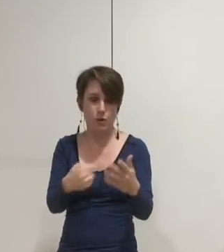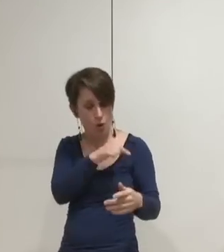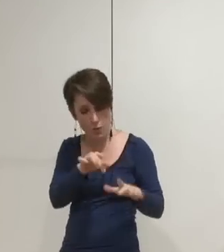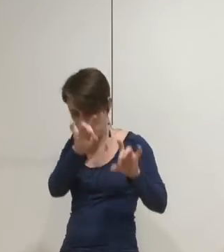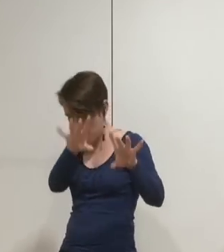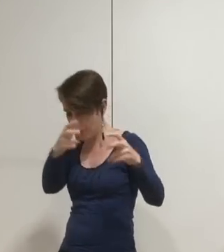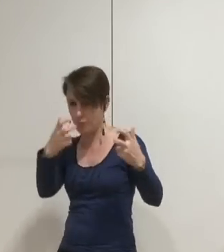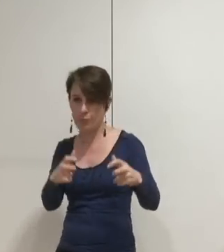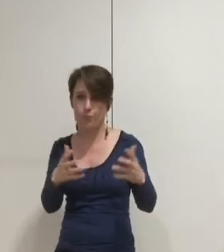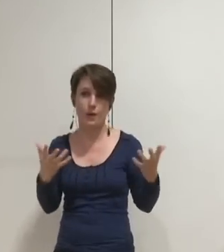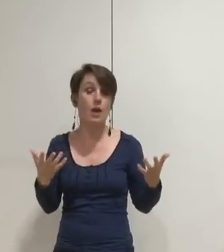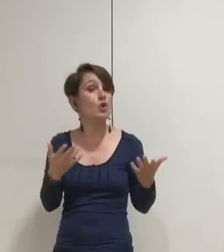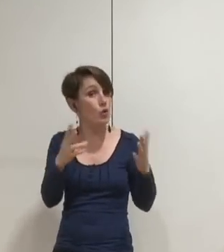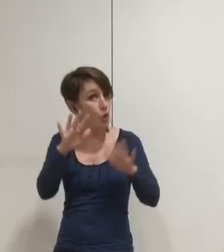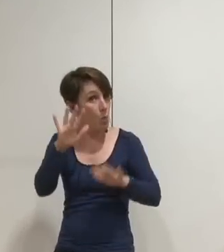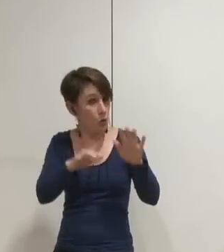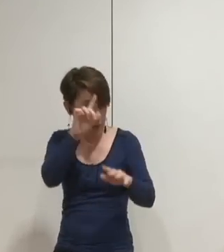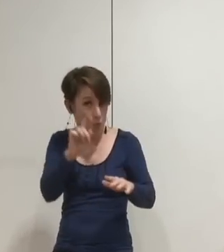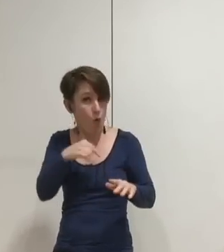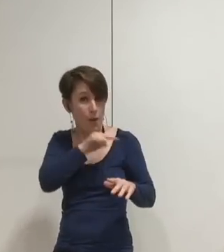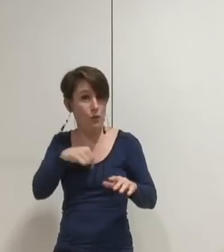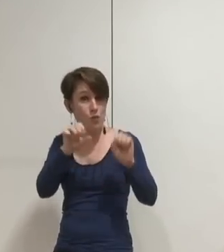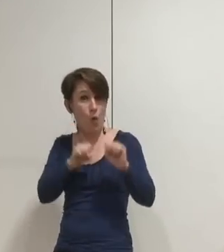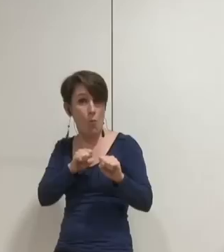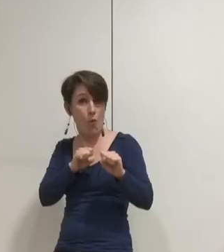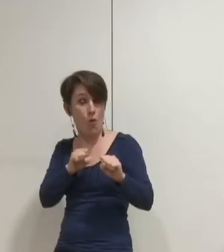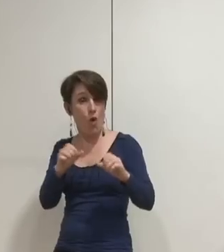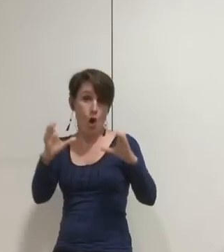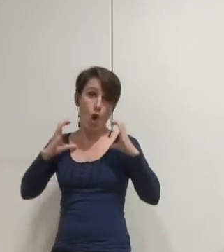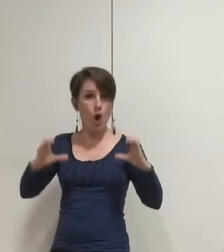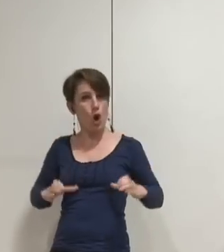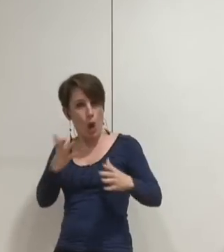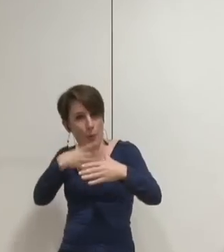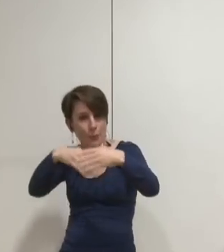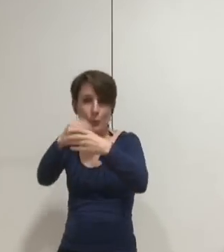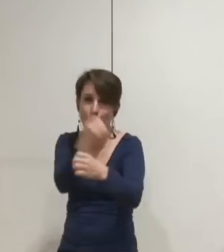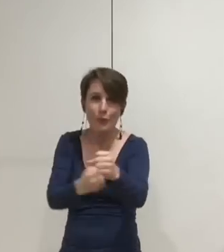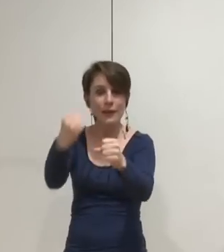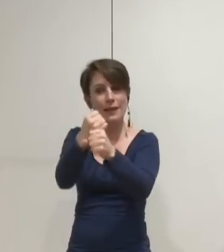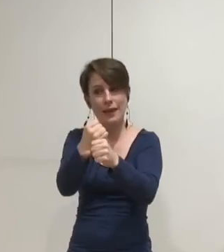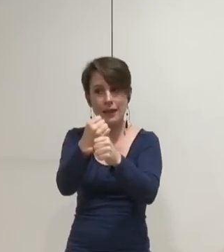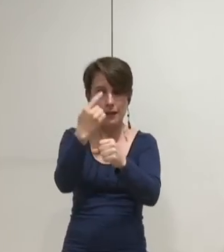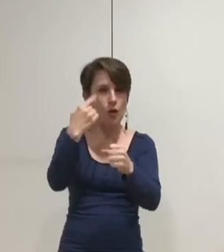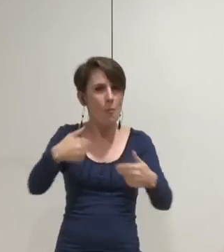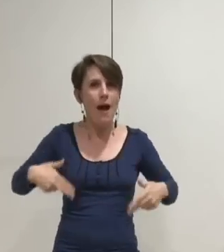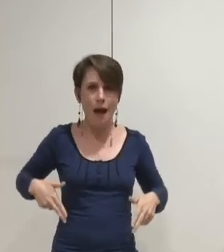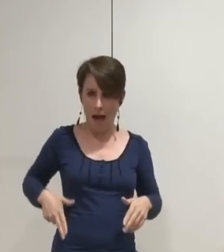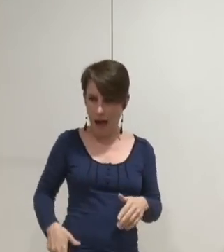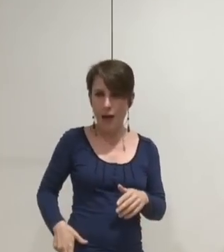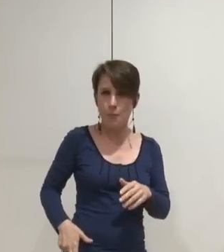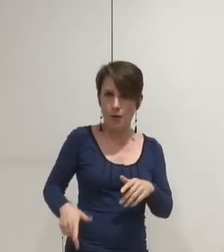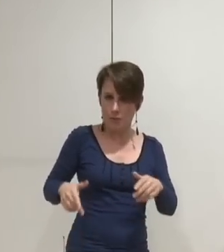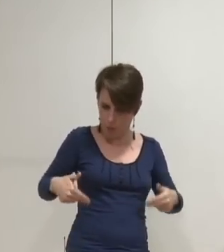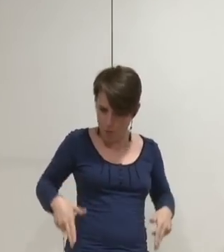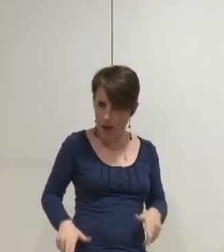élus en charge de ces questions qui ne sont pas favorables non pas à l'armement hein t tous les policiers municipaux sont armés mais à l'arme de point et